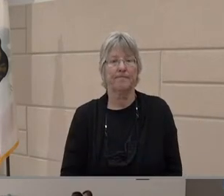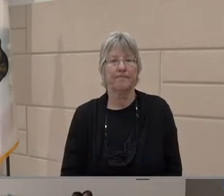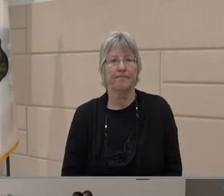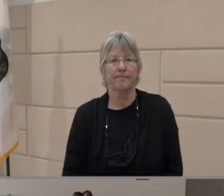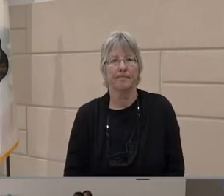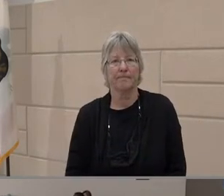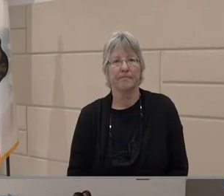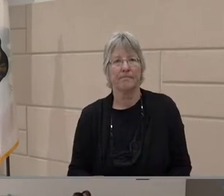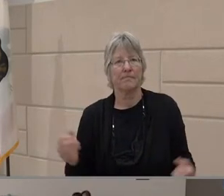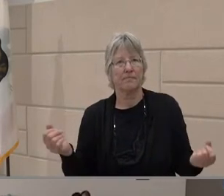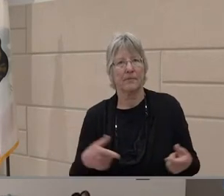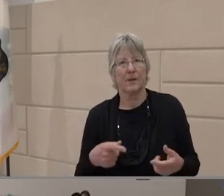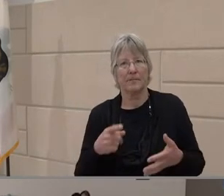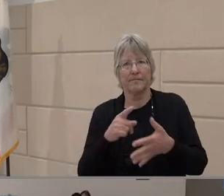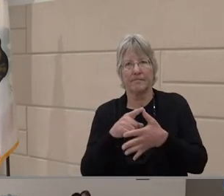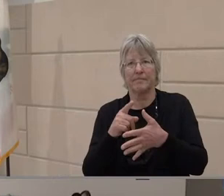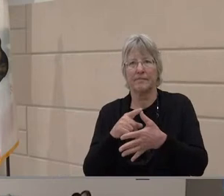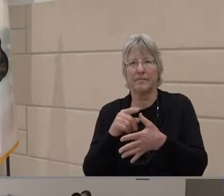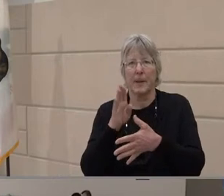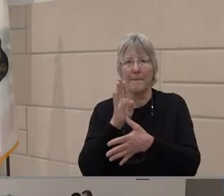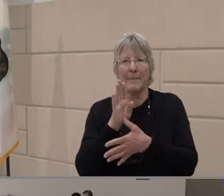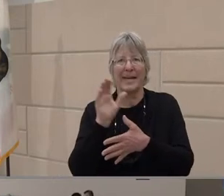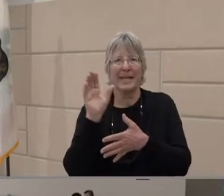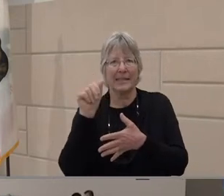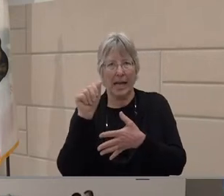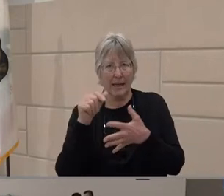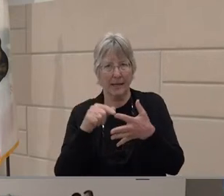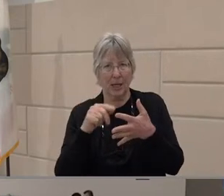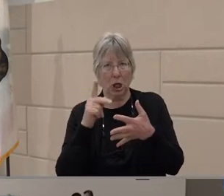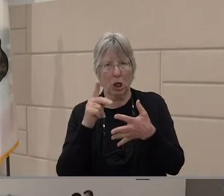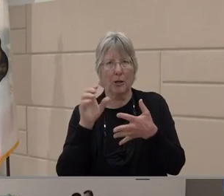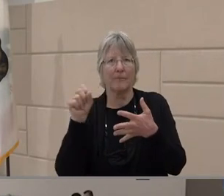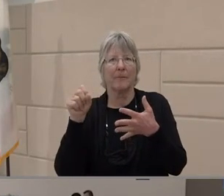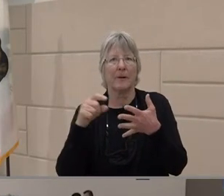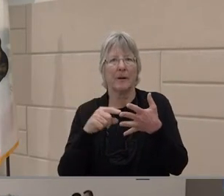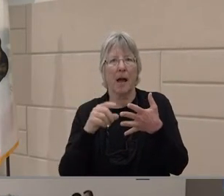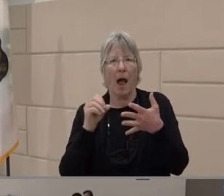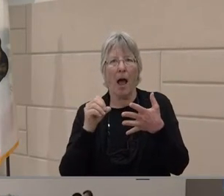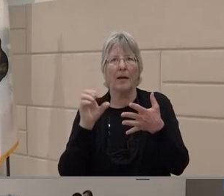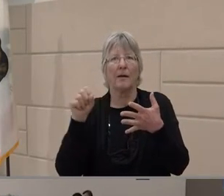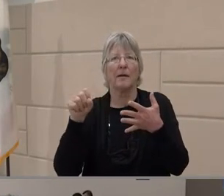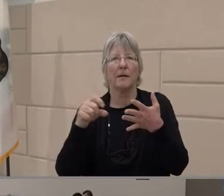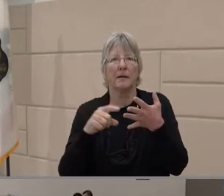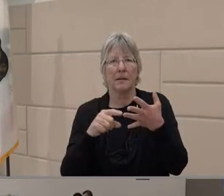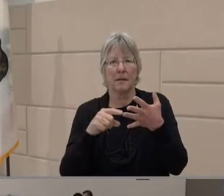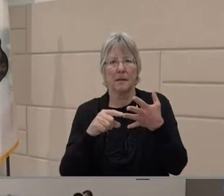ង់ពិគ្រោះទេទាំងអស់គ្នាមានចូលរួមគ្រប់គ្រងទេ